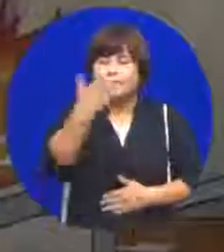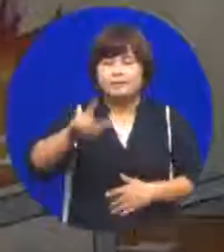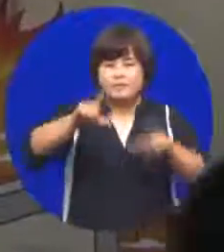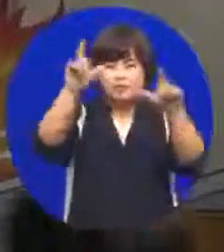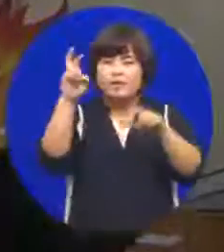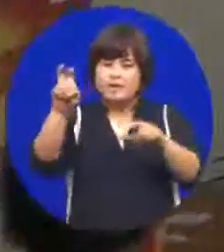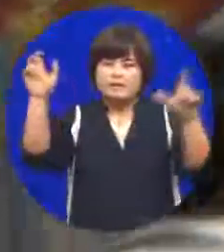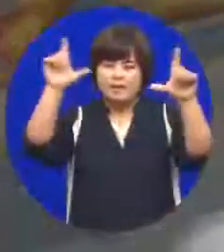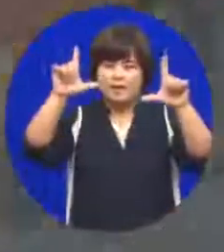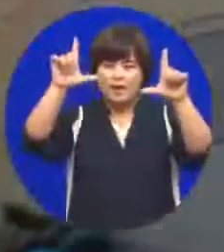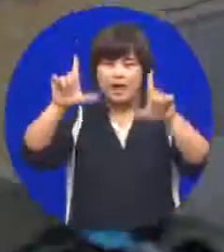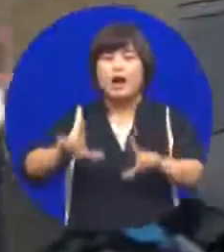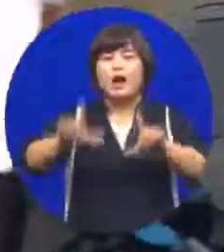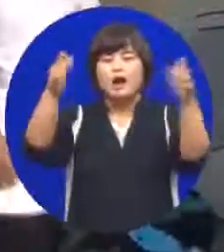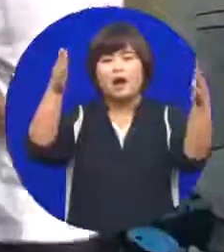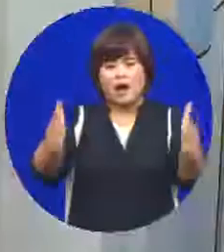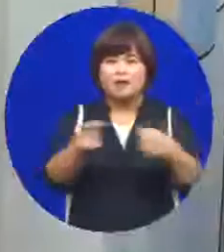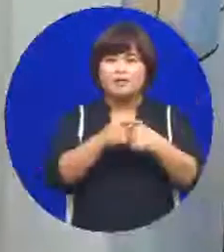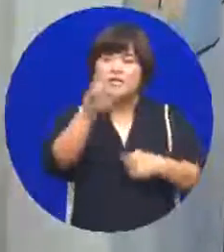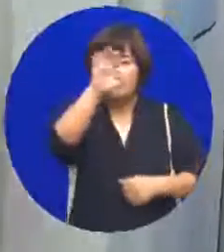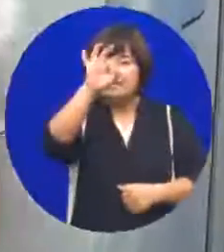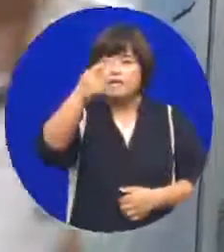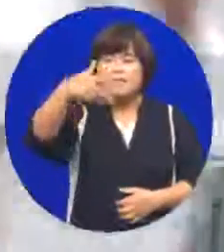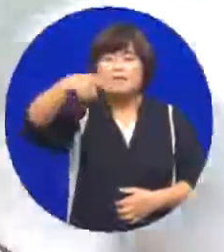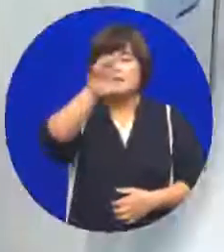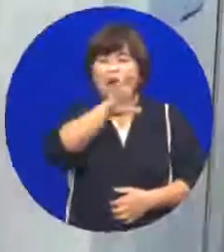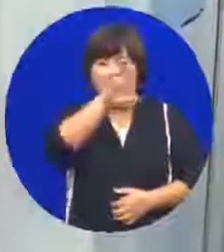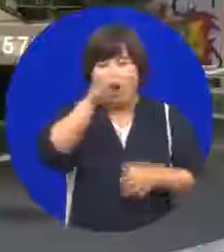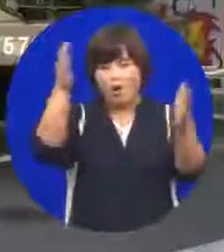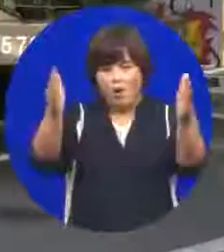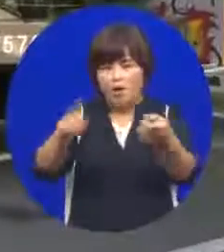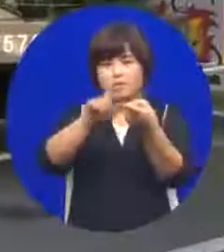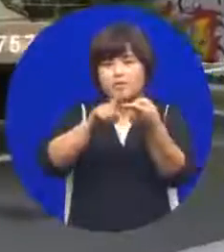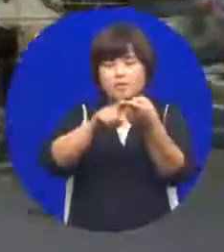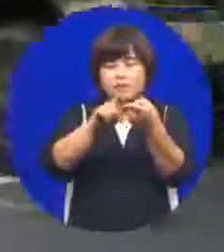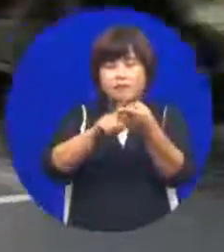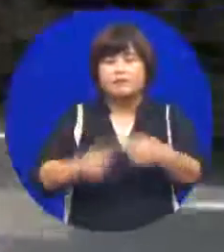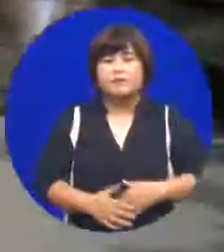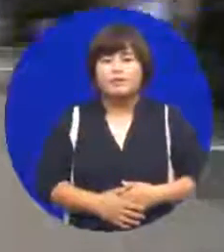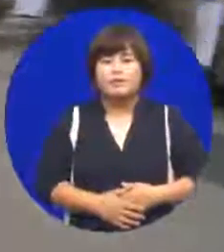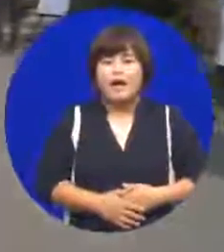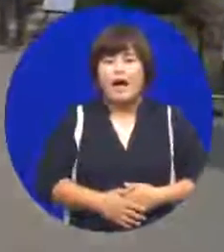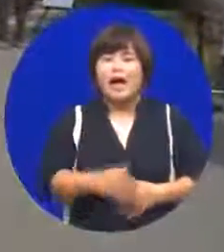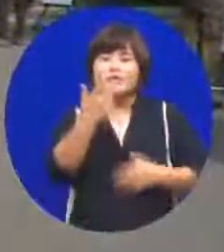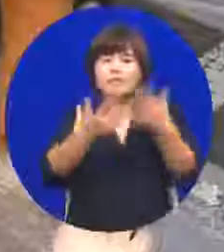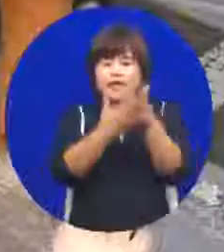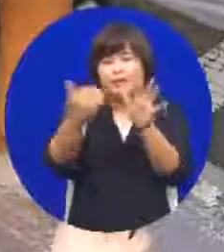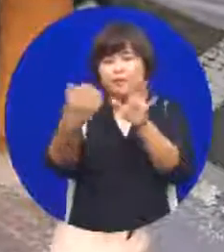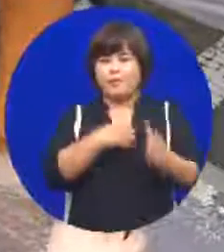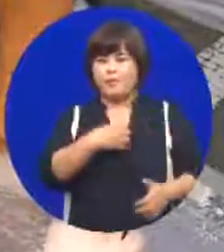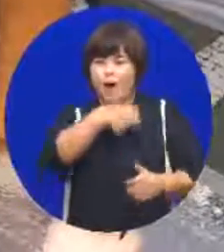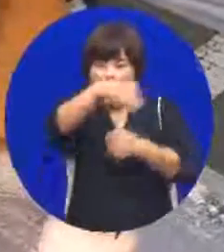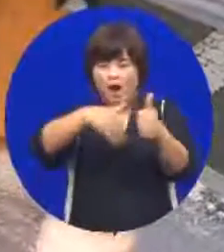또한 17일부터 20일까지 실시한 2015 을지연습 기간, 시청에서는 육군과 공군의 안보장비 전시와 재난체험